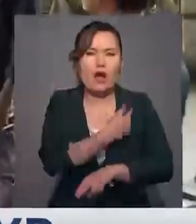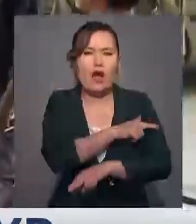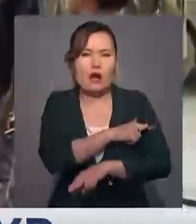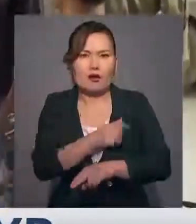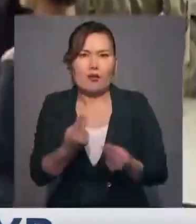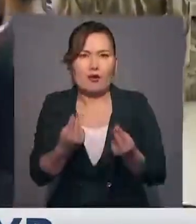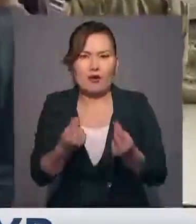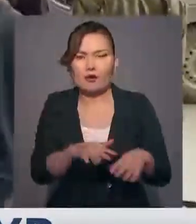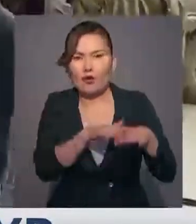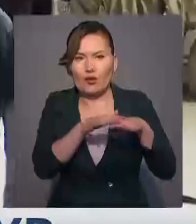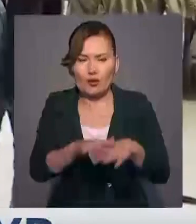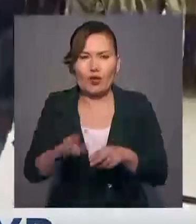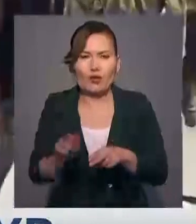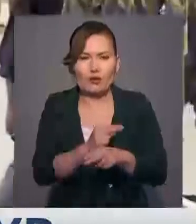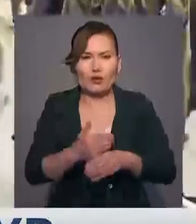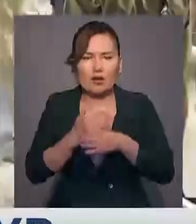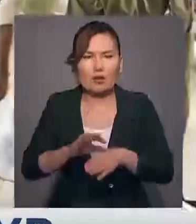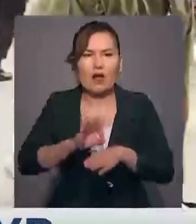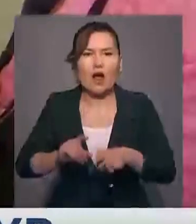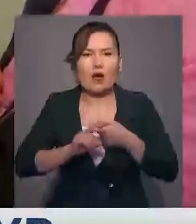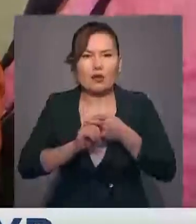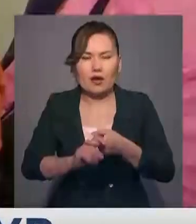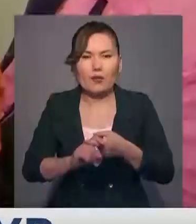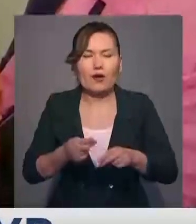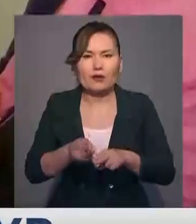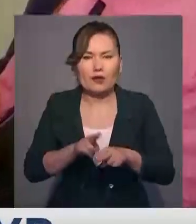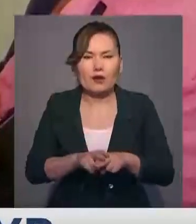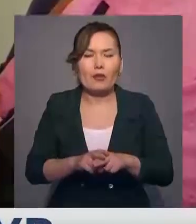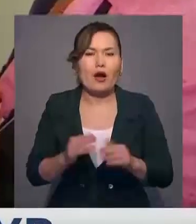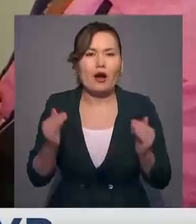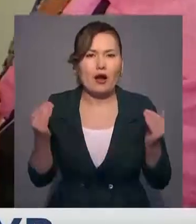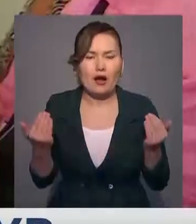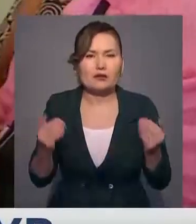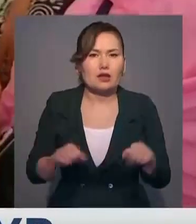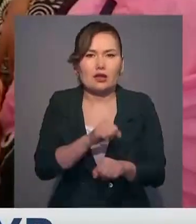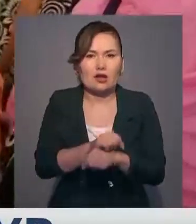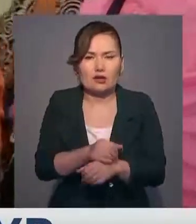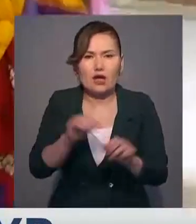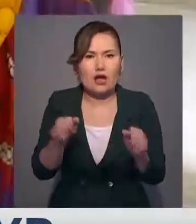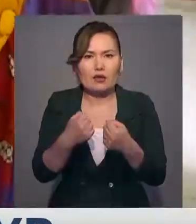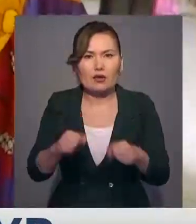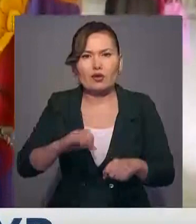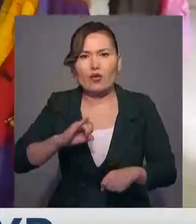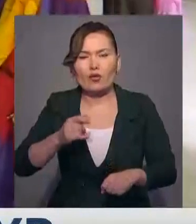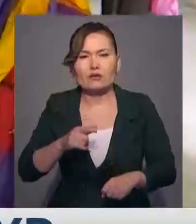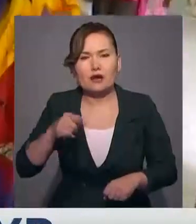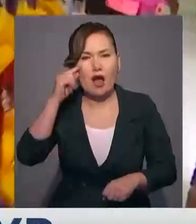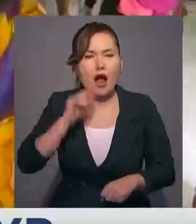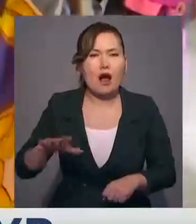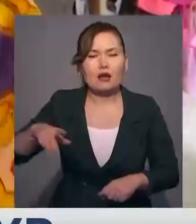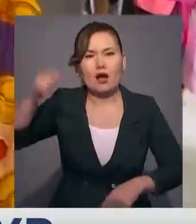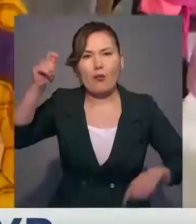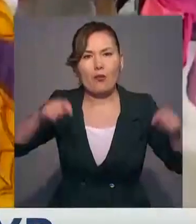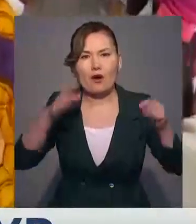қажетті шаралар жүргізіп жатыр. Алайда жұқпалы дерттің таралуын бақылауға алу мүмкін болмай тұр. Айта кетейік, оңтүстік Азияда жаңбырлы